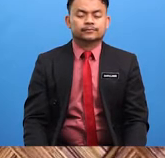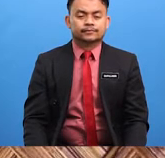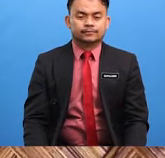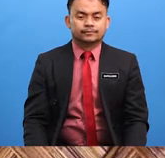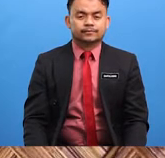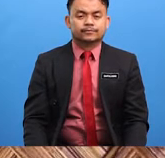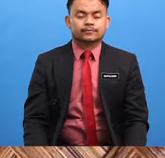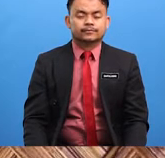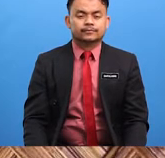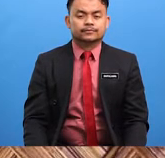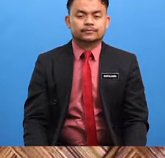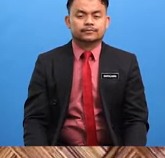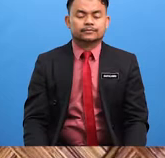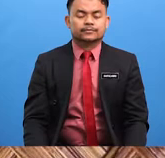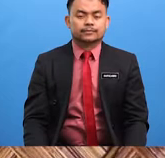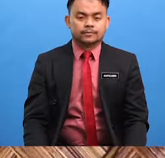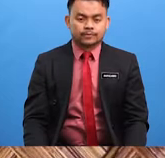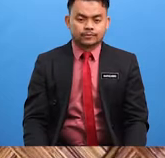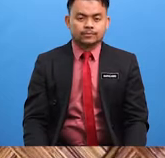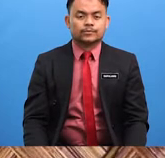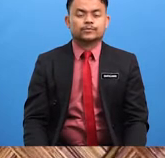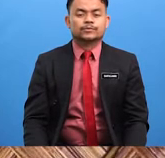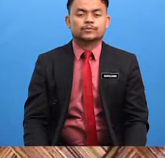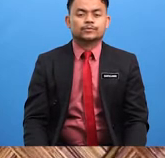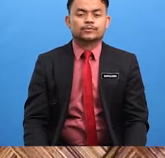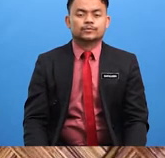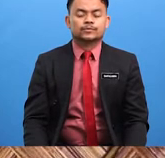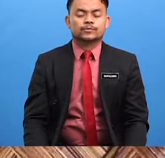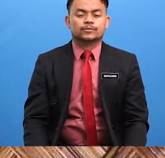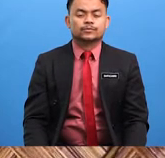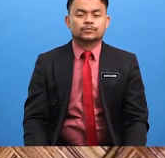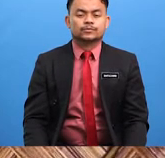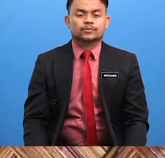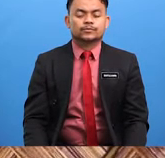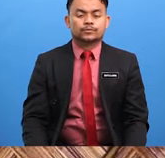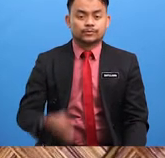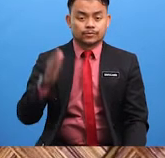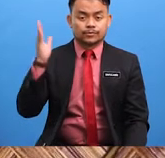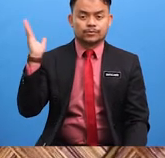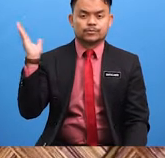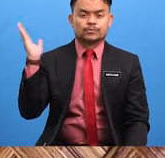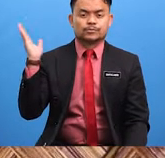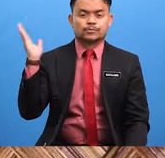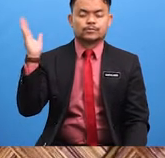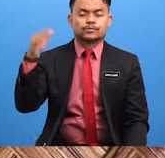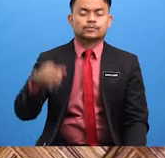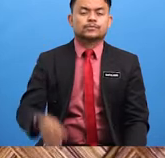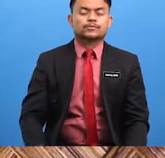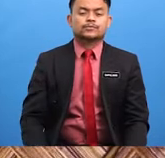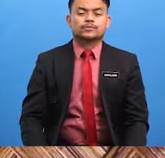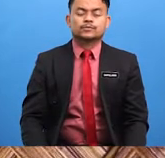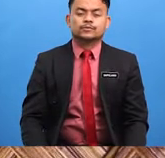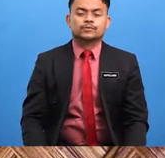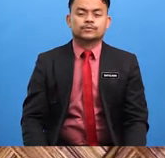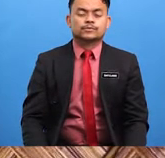kraf mengikut kehendak dan citarasa pelanggan. Karya atau reka cipta yang dihasilkan beliau sering